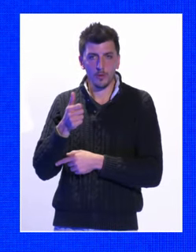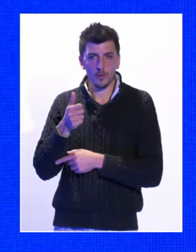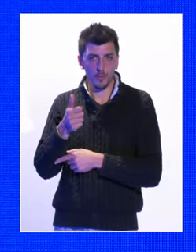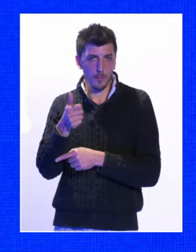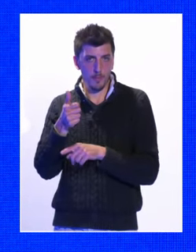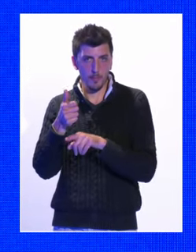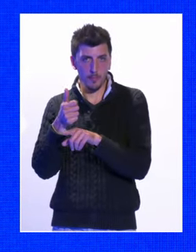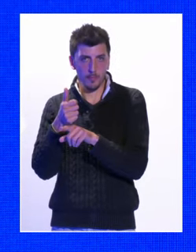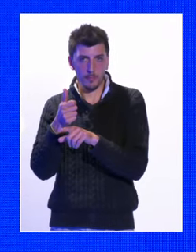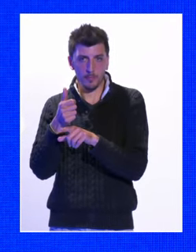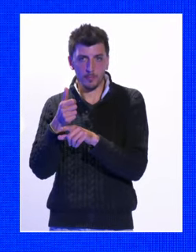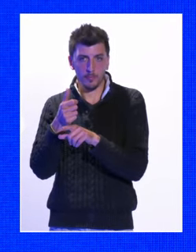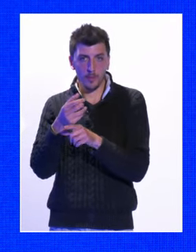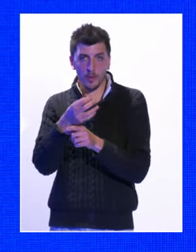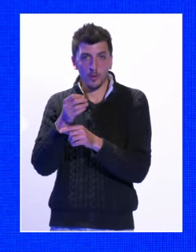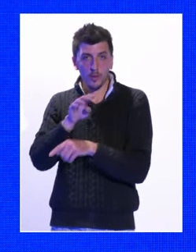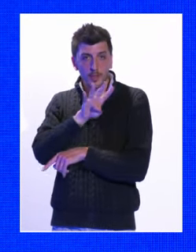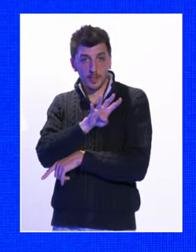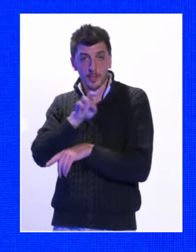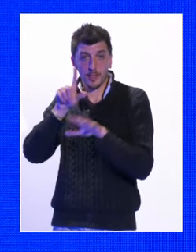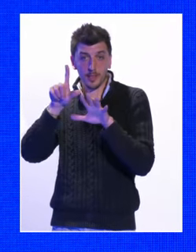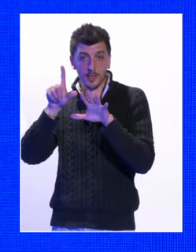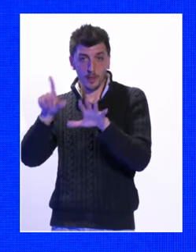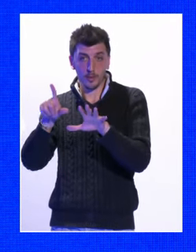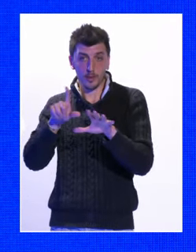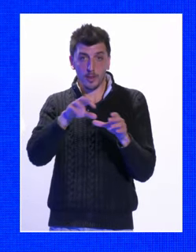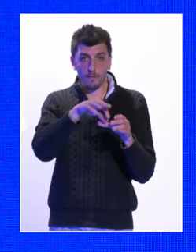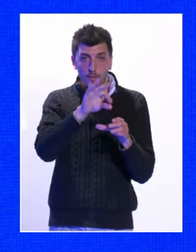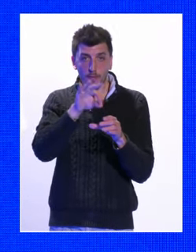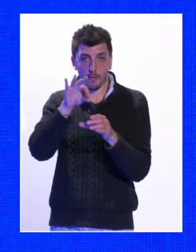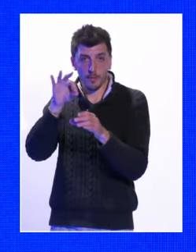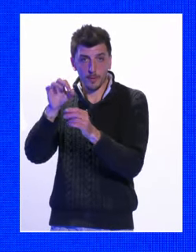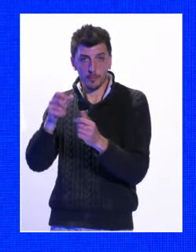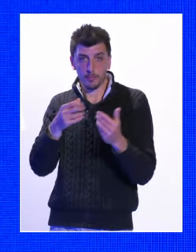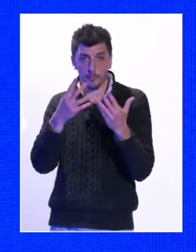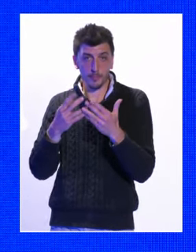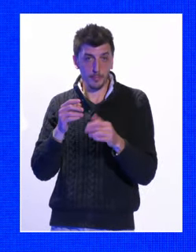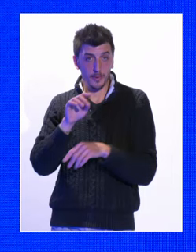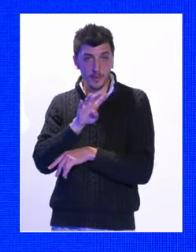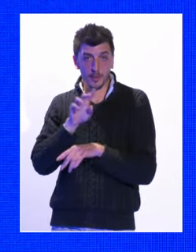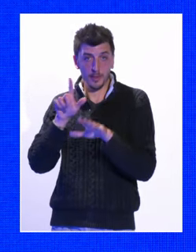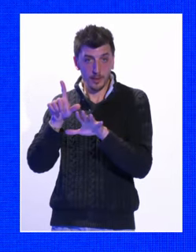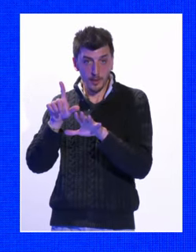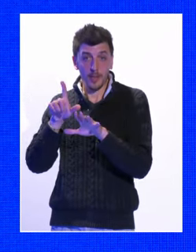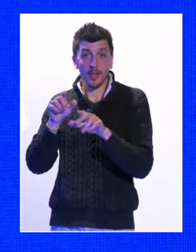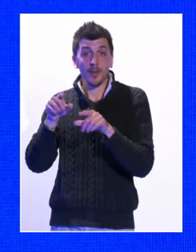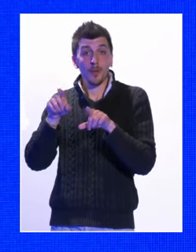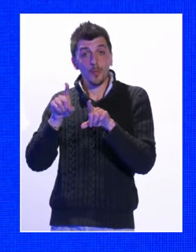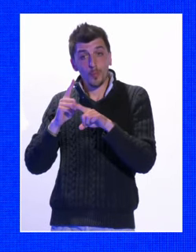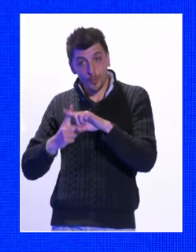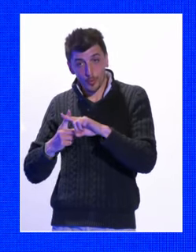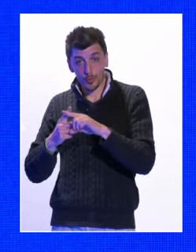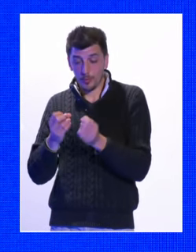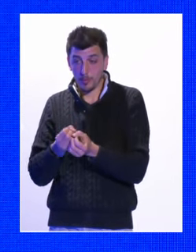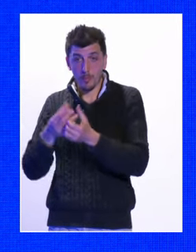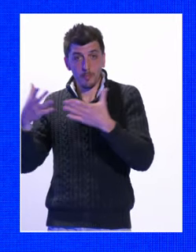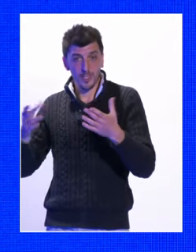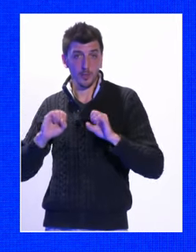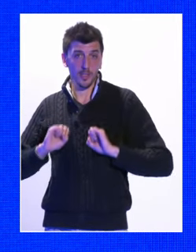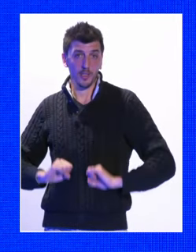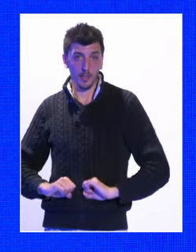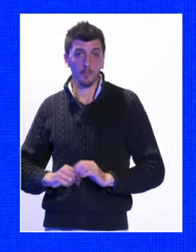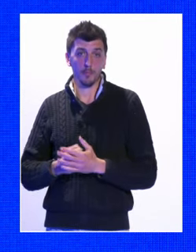47 suffrages supplémentaires à l'Assemblée nationale et la majorité au Sénat, ce qui n'est pas